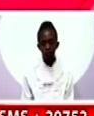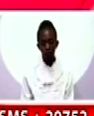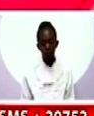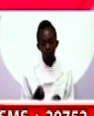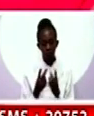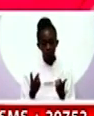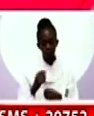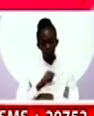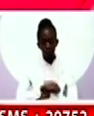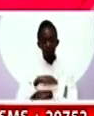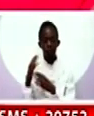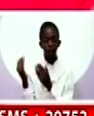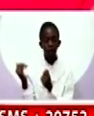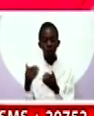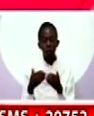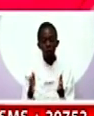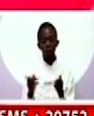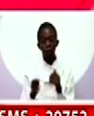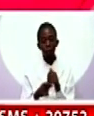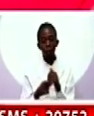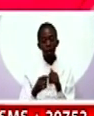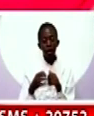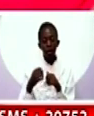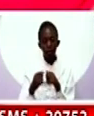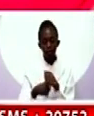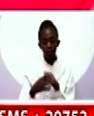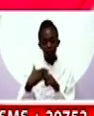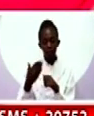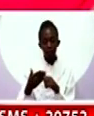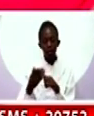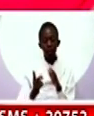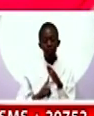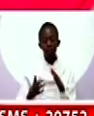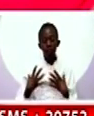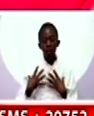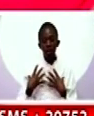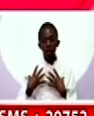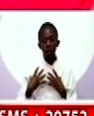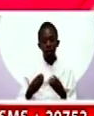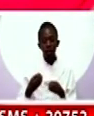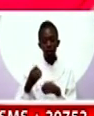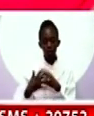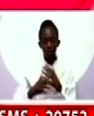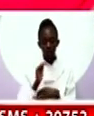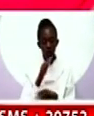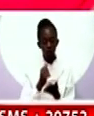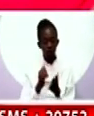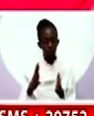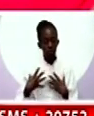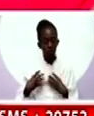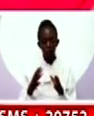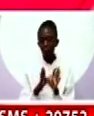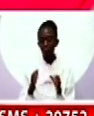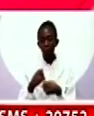Mtazamaji, shule zikitarajiwa kufunguliwa mwezi ujao, idara ya afya katika kaunti ya Busia imeamuru maafisa wa afya ya umma kuhakikisha